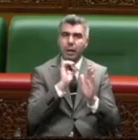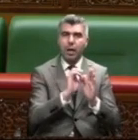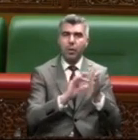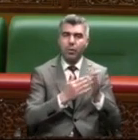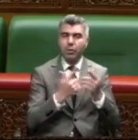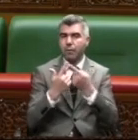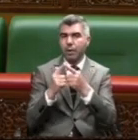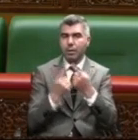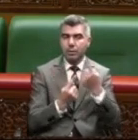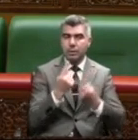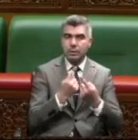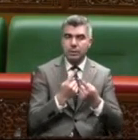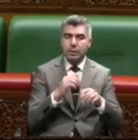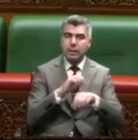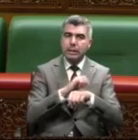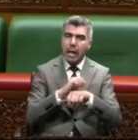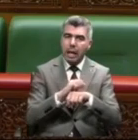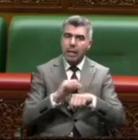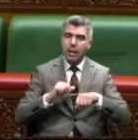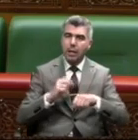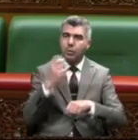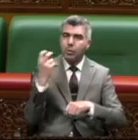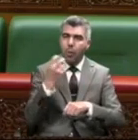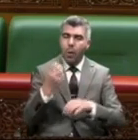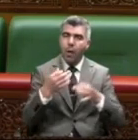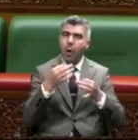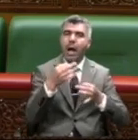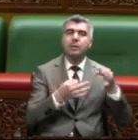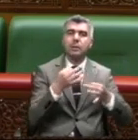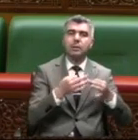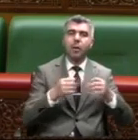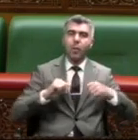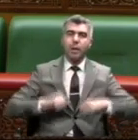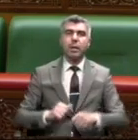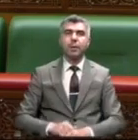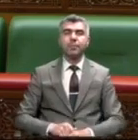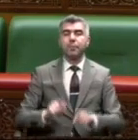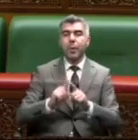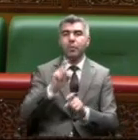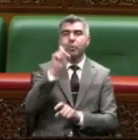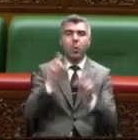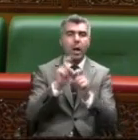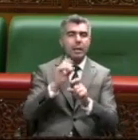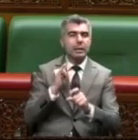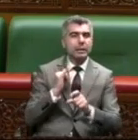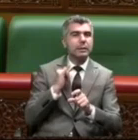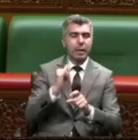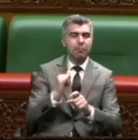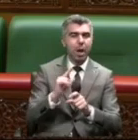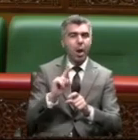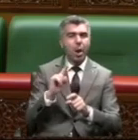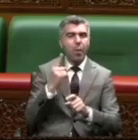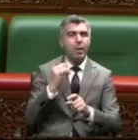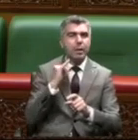اخرى من الداخليه منها السياحه منها العدل وطبعا هذا السؤال هذا ديما كيتطرح وماشي انا الاول ولا